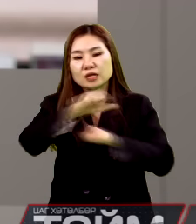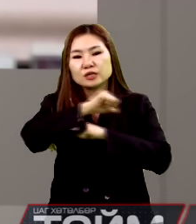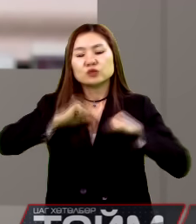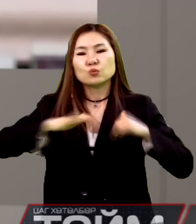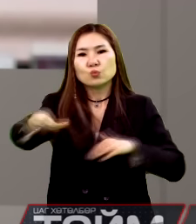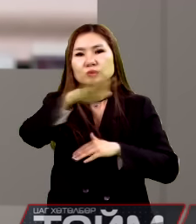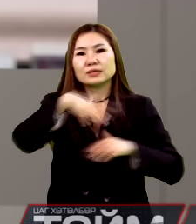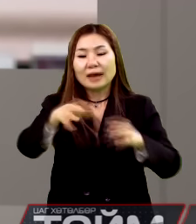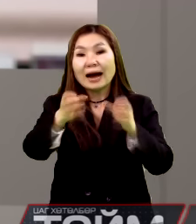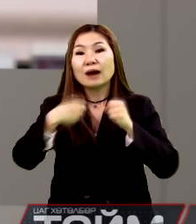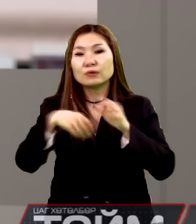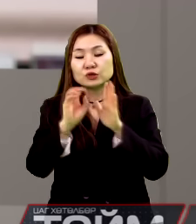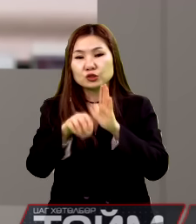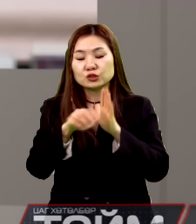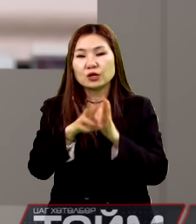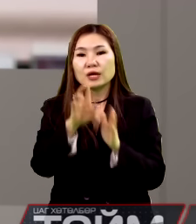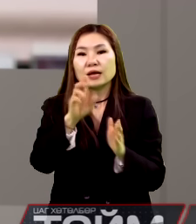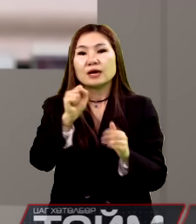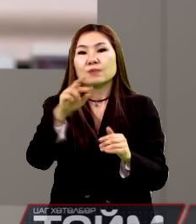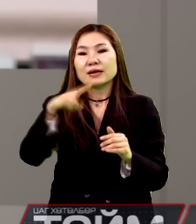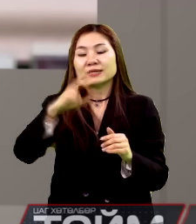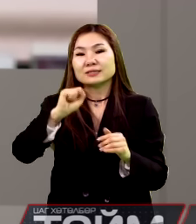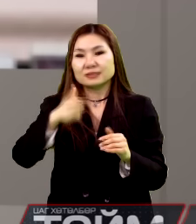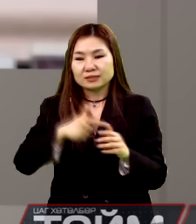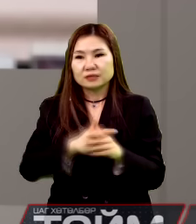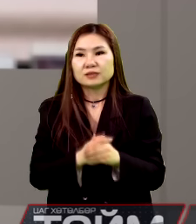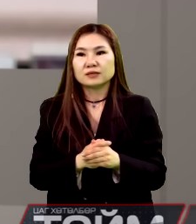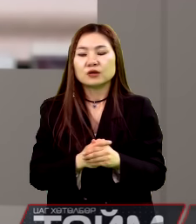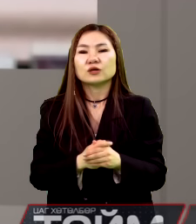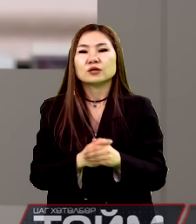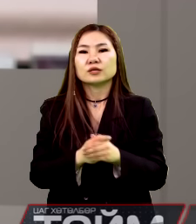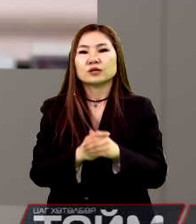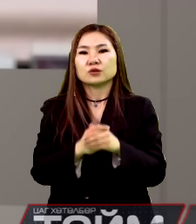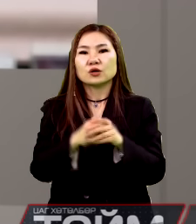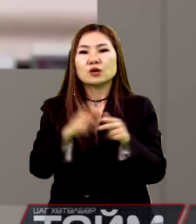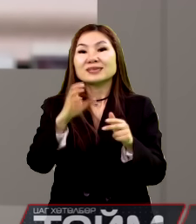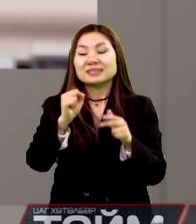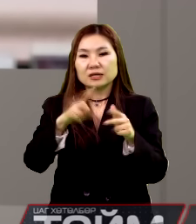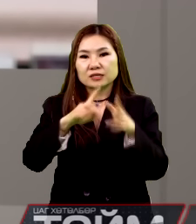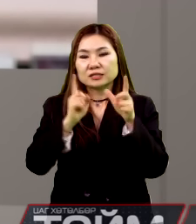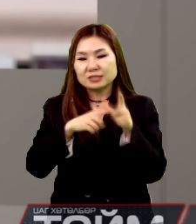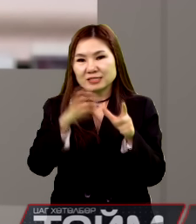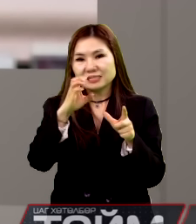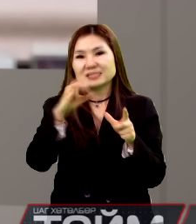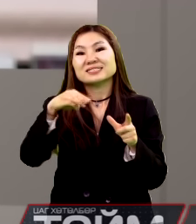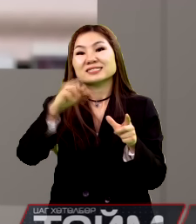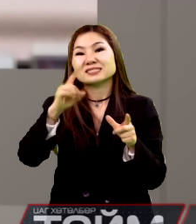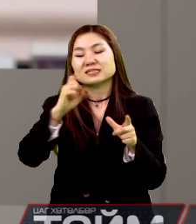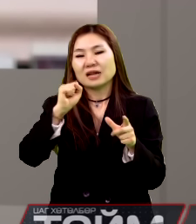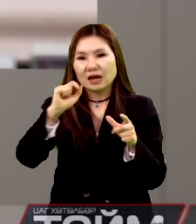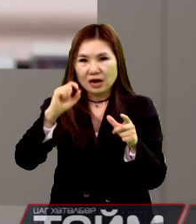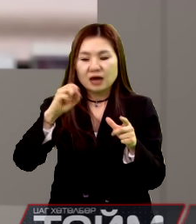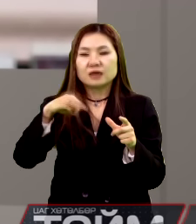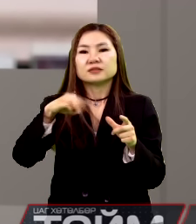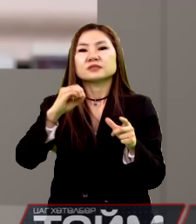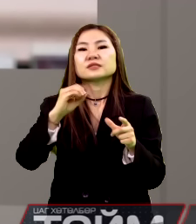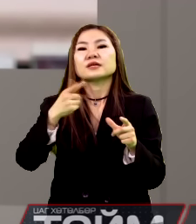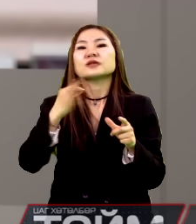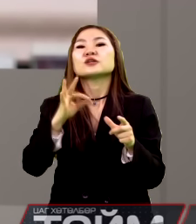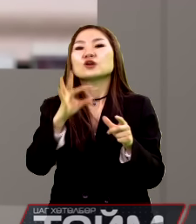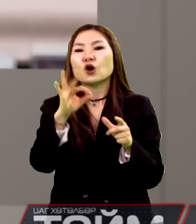хэрэгтэй гэж. Тэгэхээр бол Монгол одоо энэ баялгийг ингэж стратеги орд гэж байна тийм ээ. Одоо юу гэдэг энэ нөгөө цагаан савраг, хармагтай орд, за